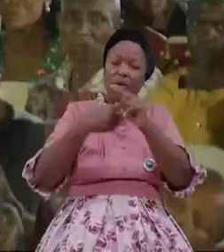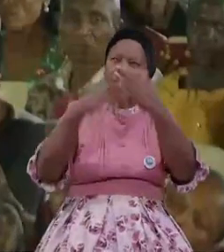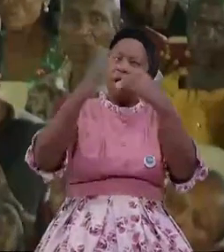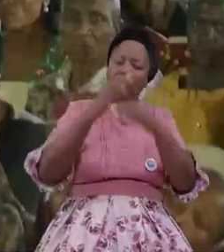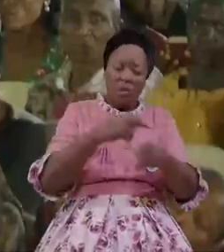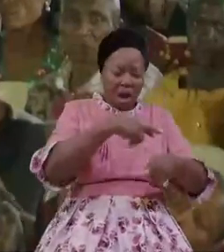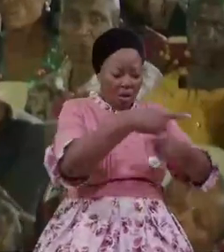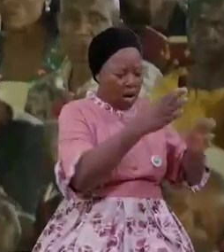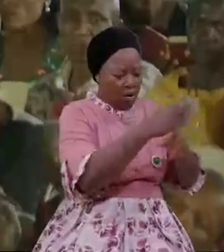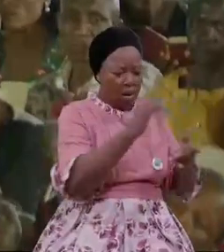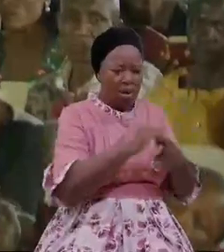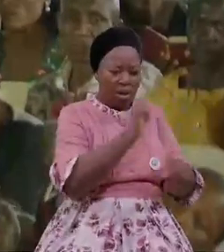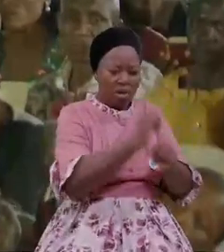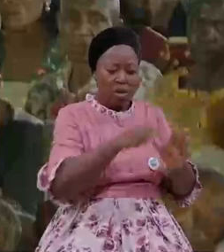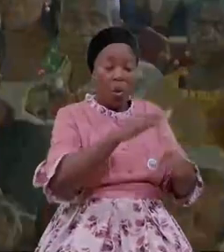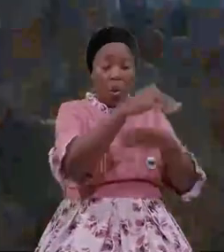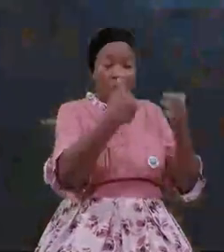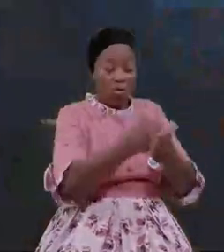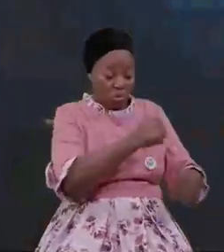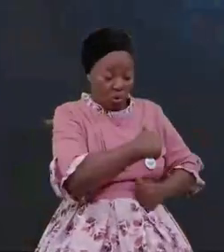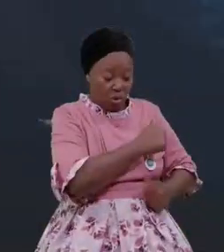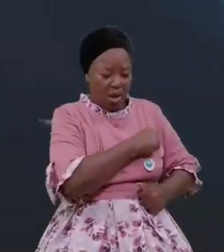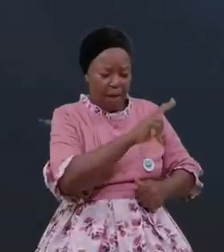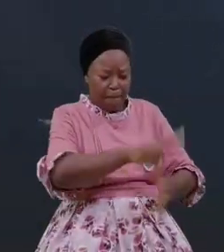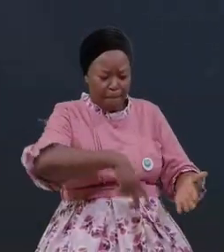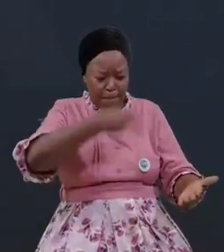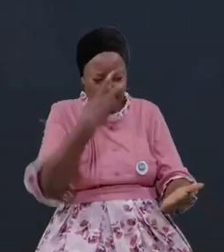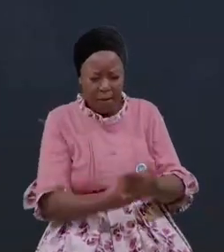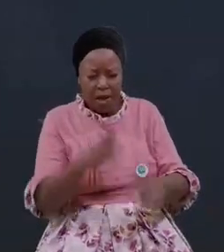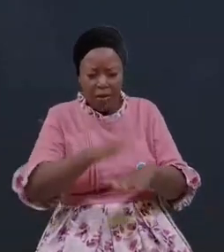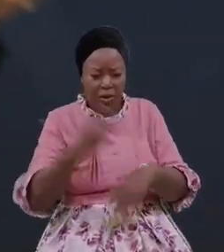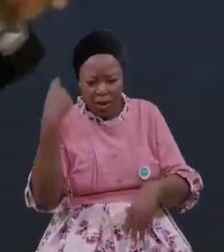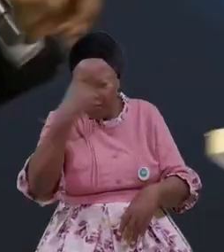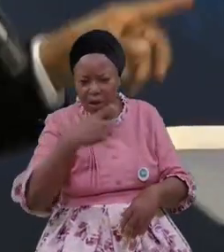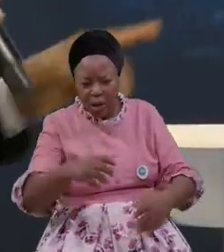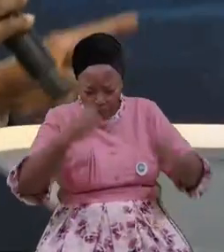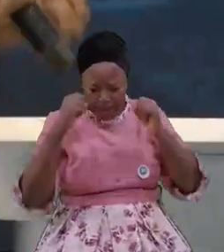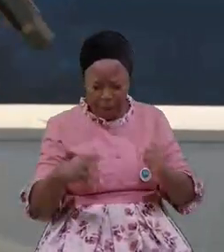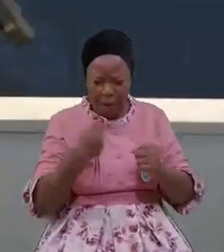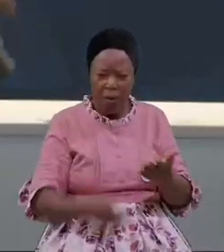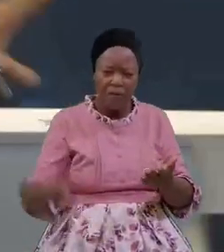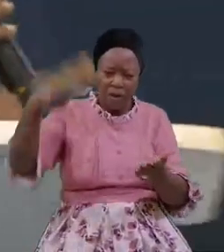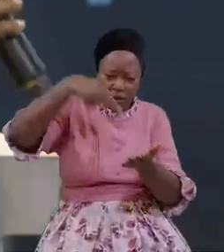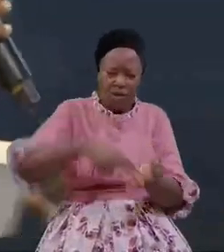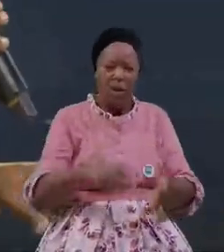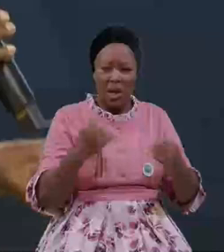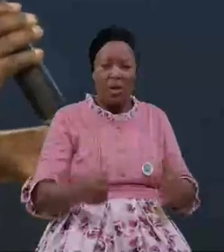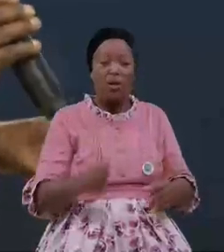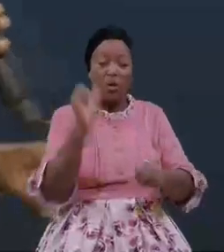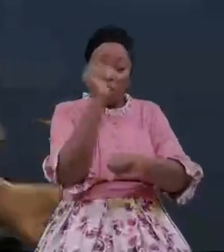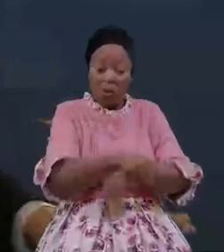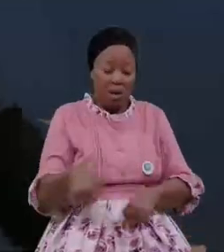ils étaient tombés rid mort le vis comp la puissance de la Résurrection les a